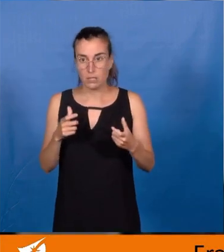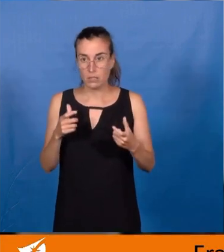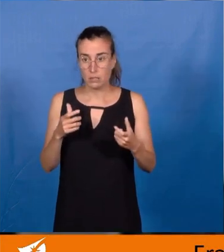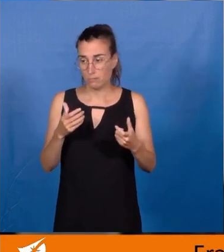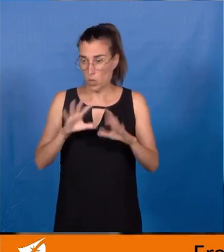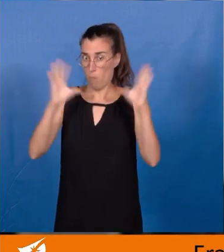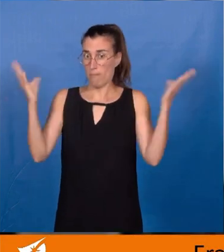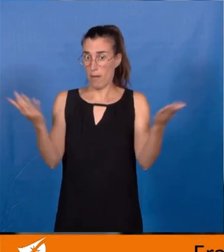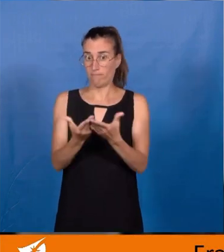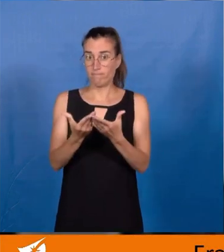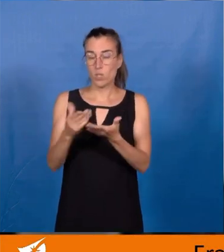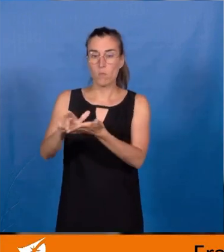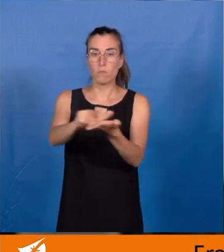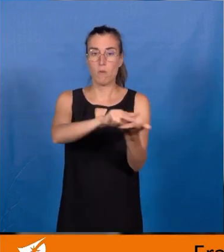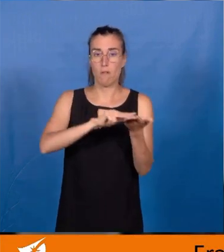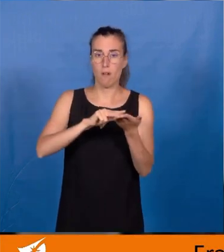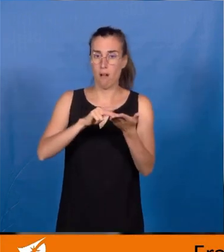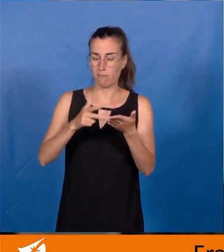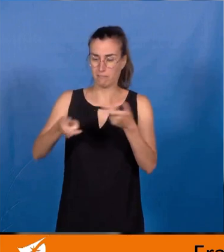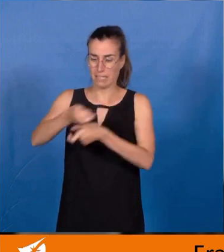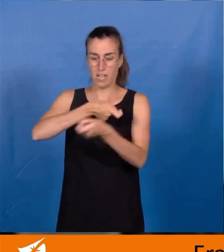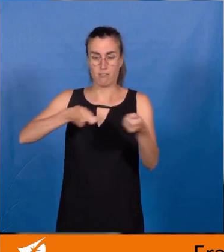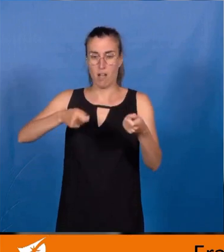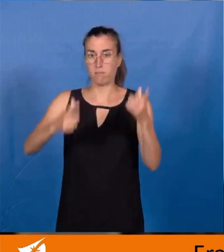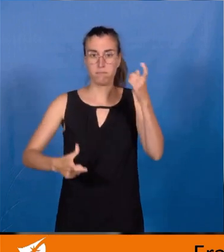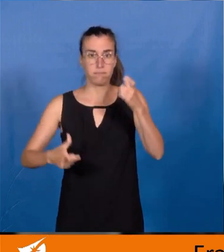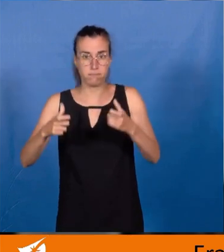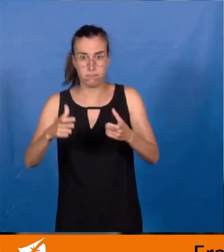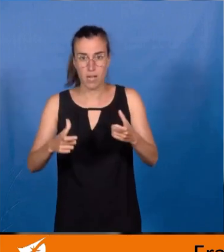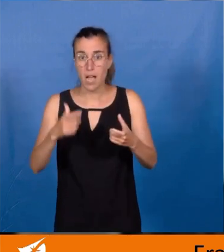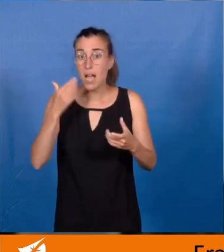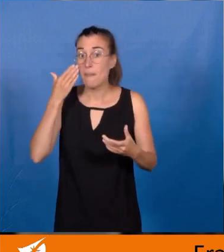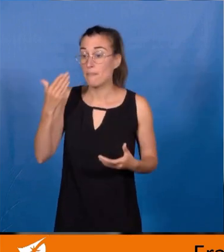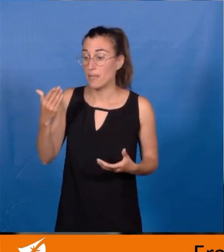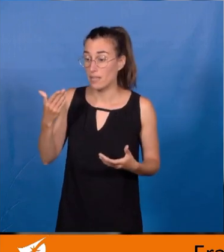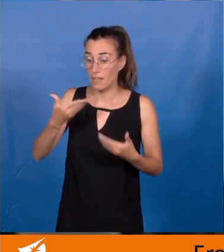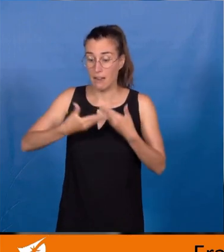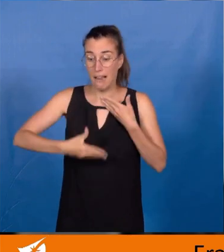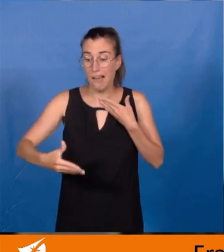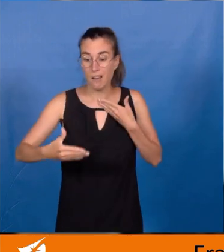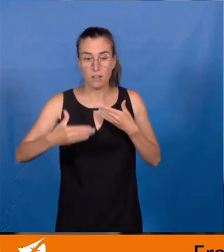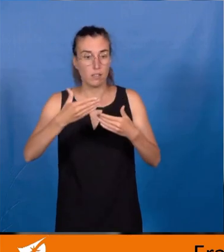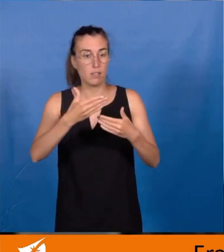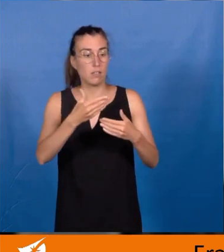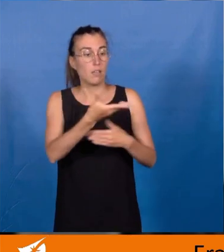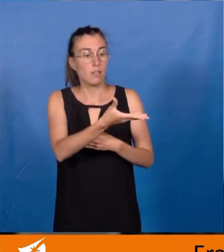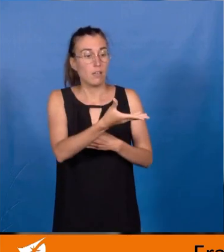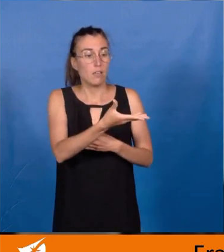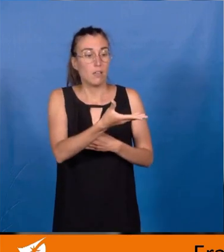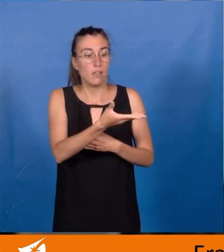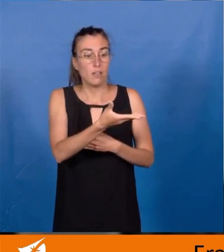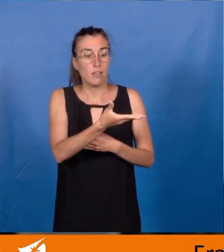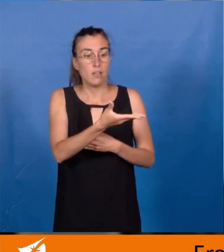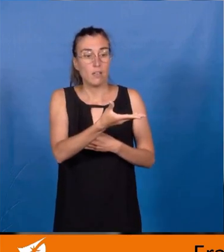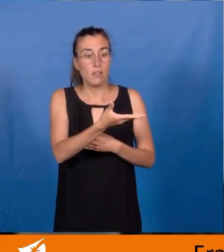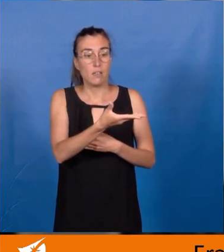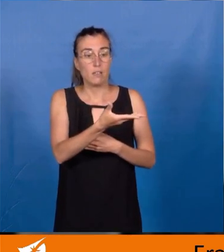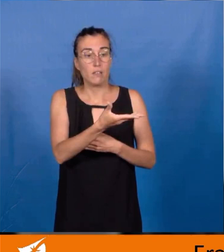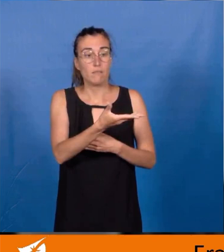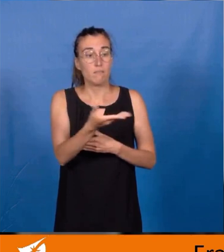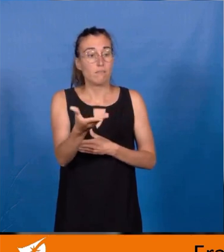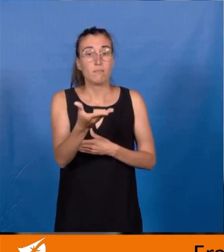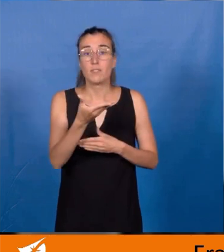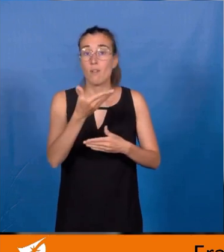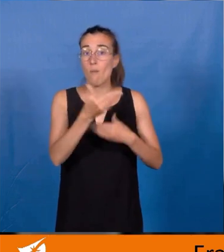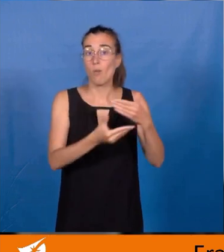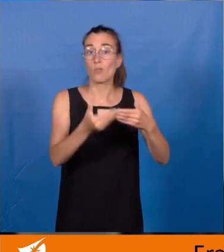logement qui s'effondre. Et s'il n'y a pas effectivement de construction par les promoteurs, de mise sur le marché